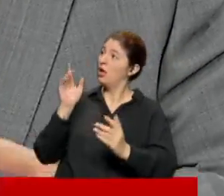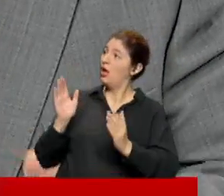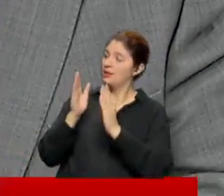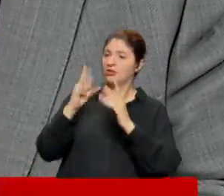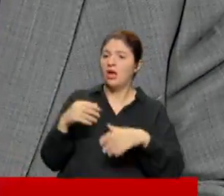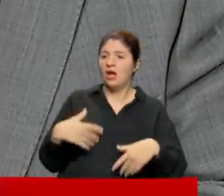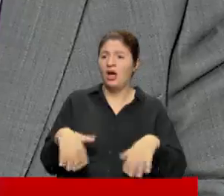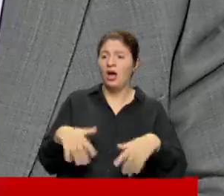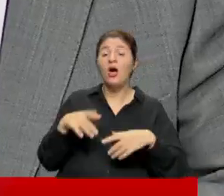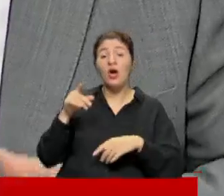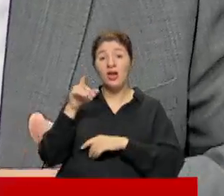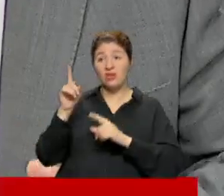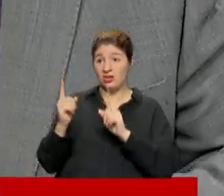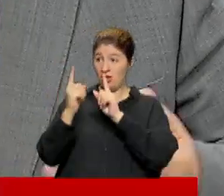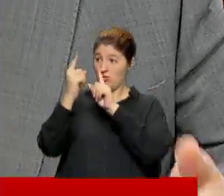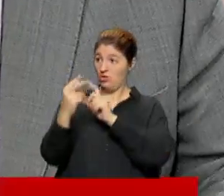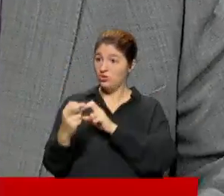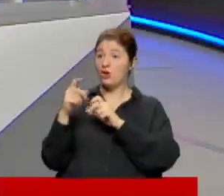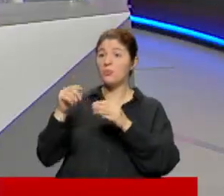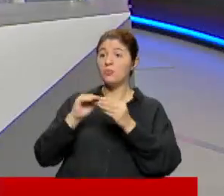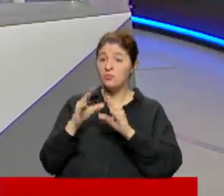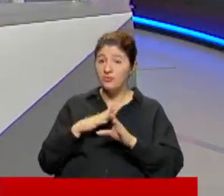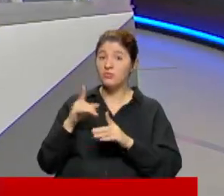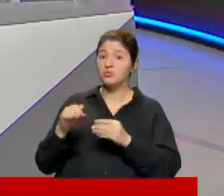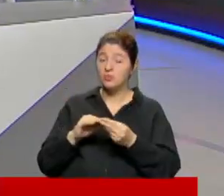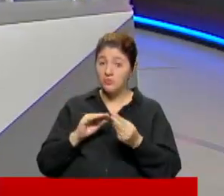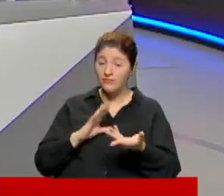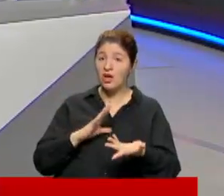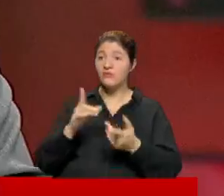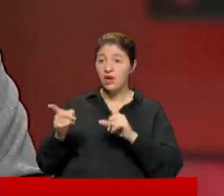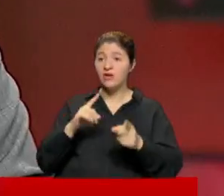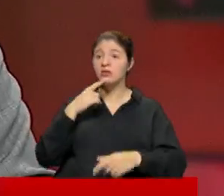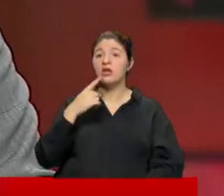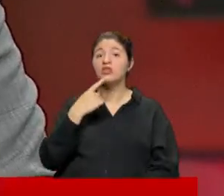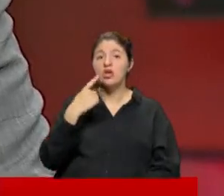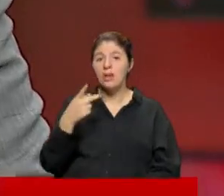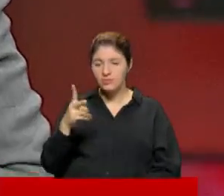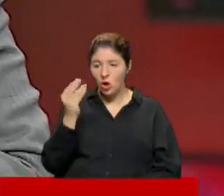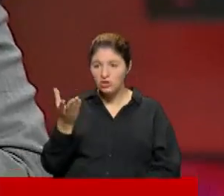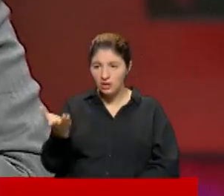kolay mı reisin karşısına gideceksin efendim şu sıkıntılar var Bu sıkıntılar var yahu